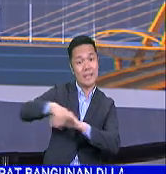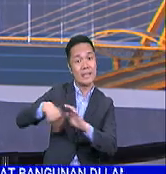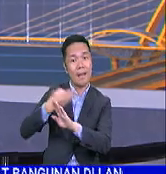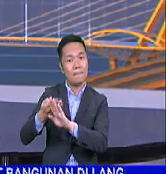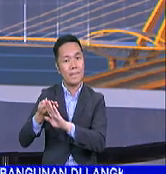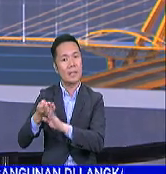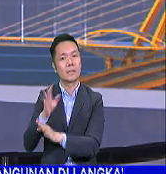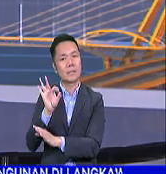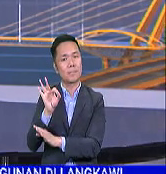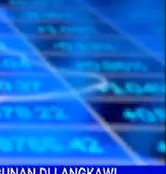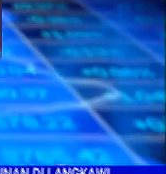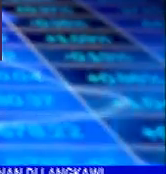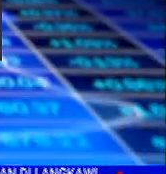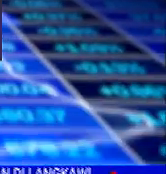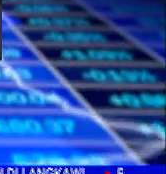Februari.